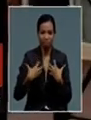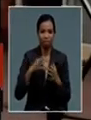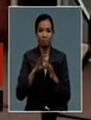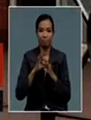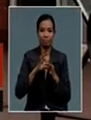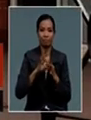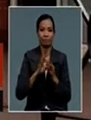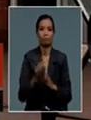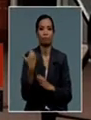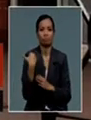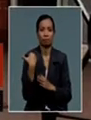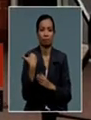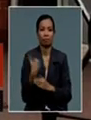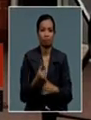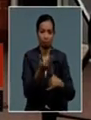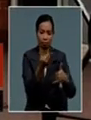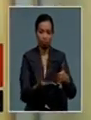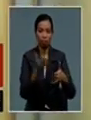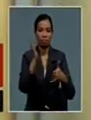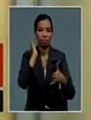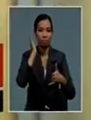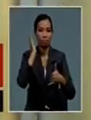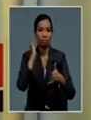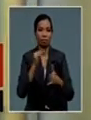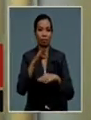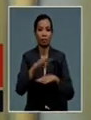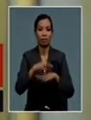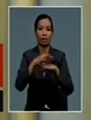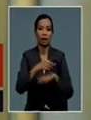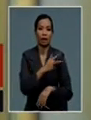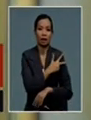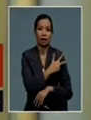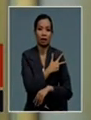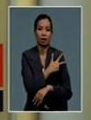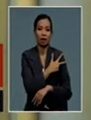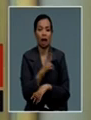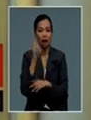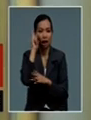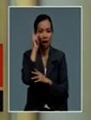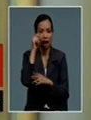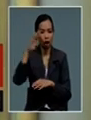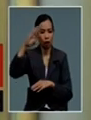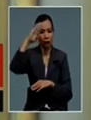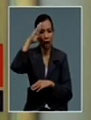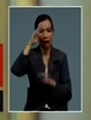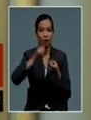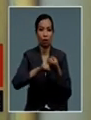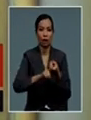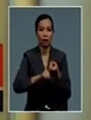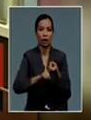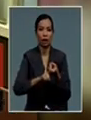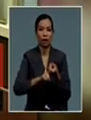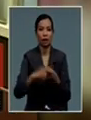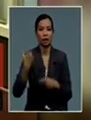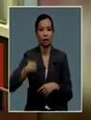วโดยนายสกริพาวนะครับเคยได้รับยศเป็นพันเอกสังกัดหน่วยเขากรองทหารของรัสเซียแต่ว่าถูกศา